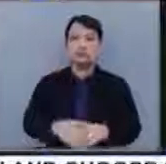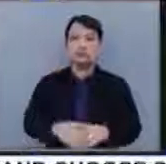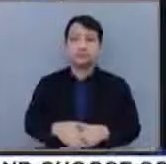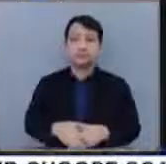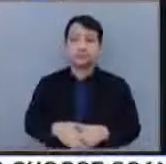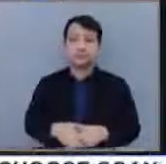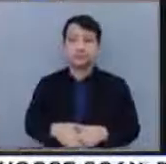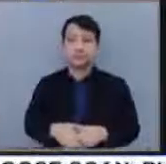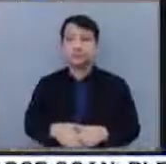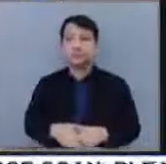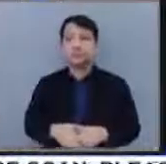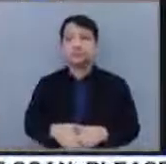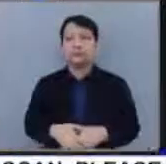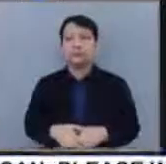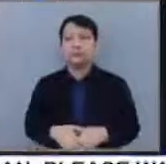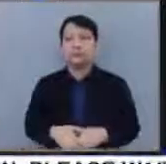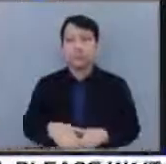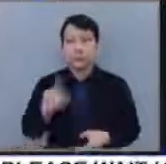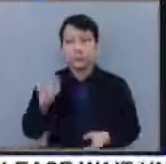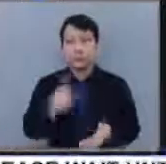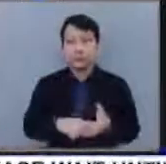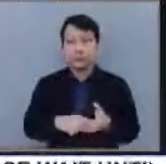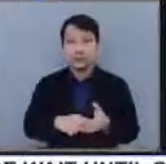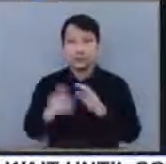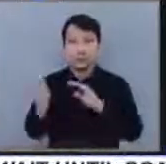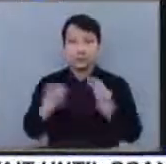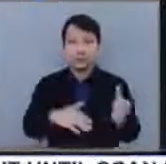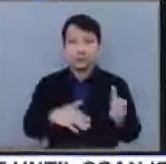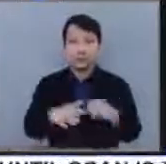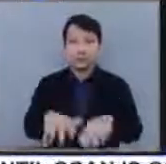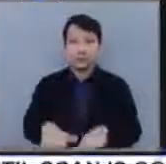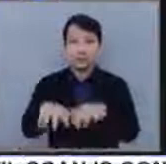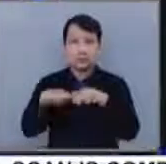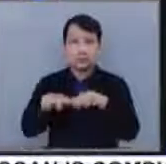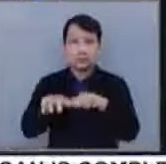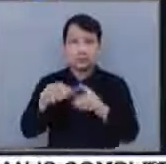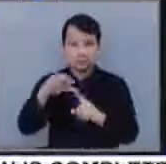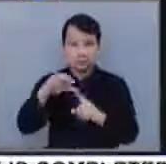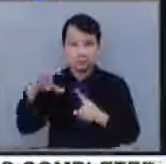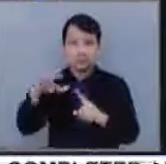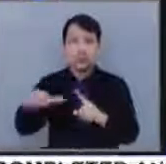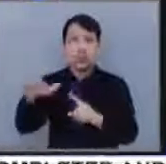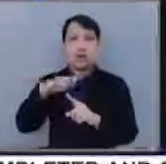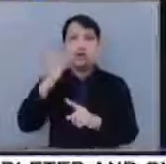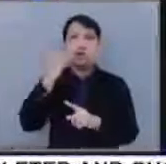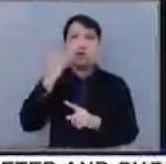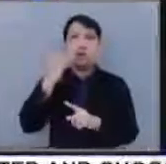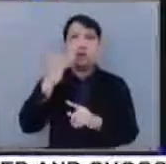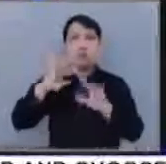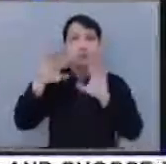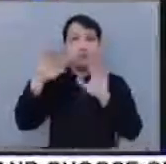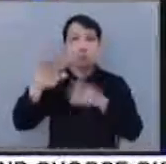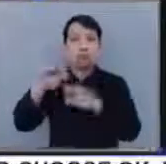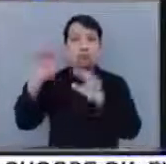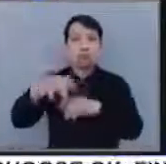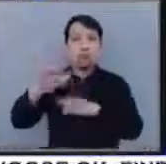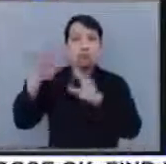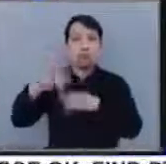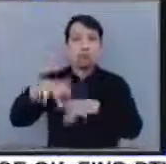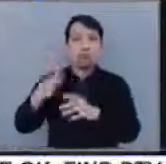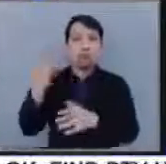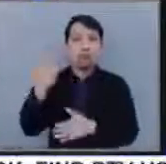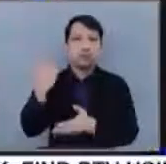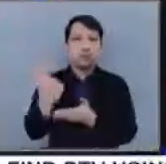Mahigit na sa 1,000 ang nasawi sa matinding pagbaha sa Pakistan dahil sa malalakas na buhos ng ulan itong mga nakalipas